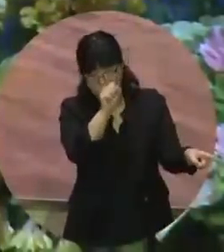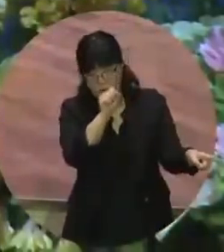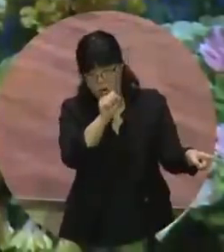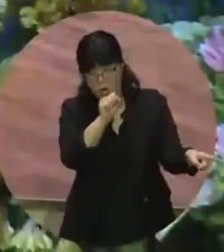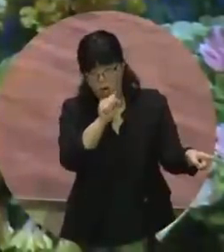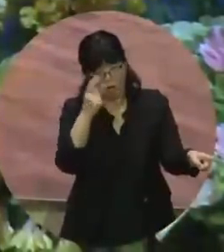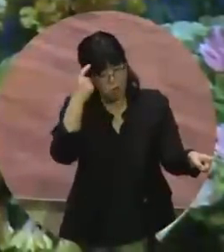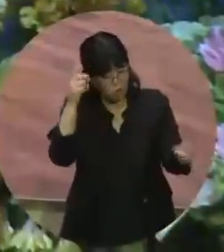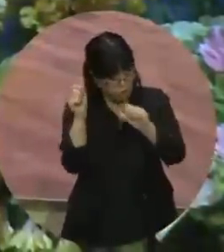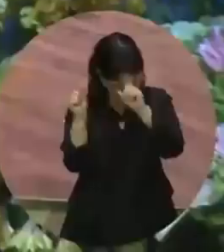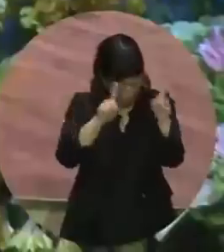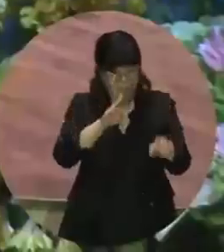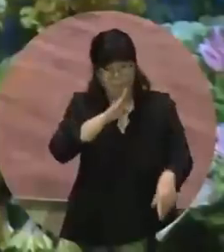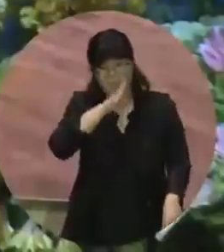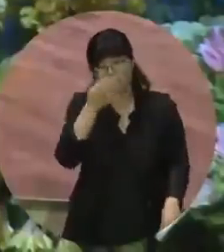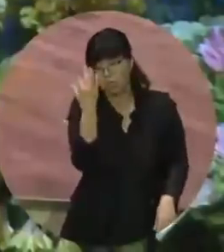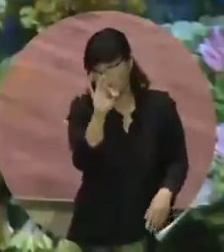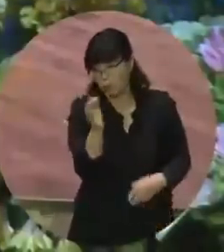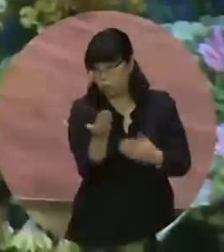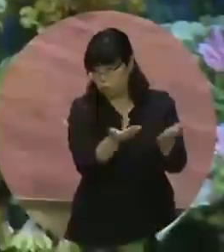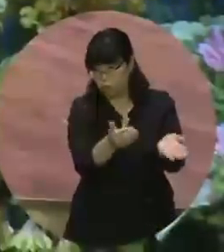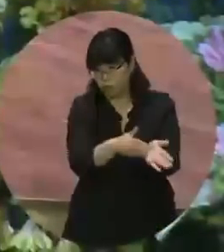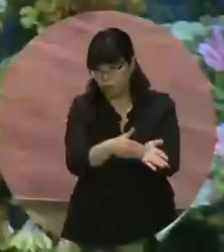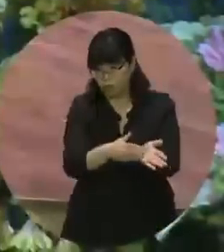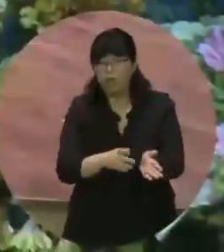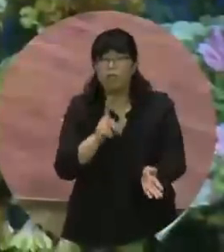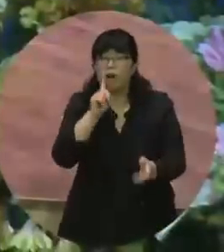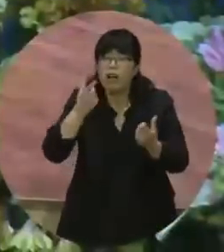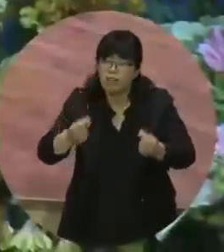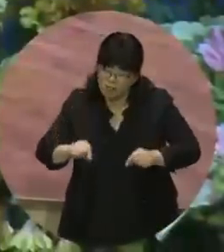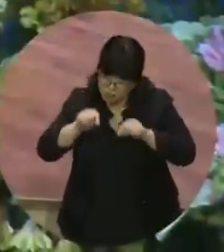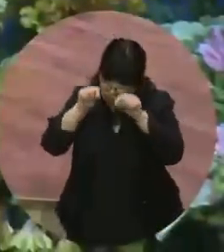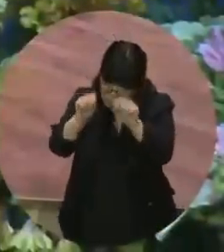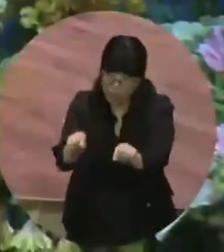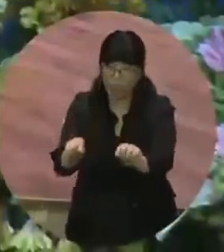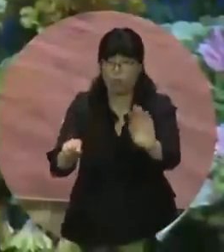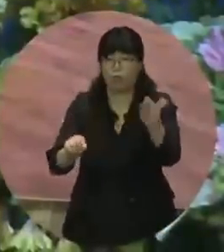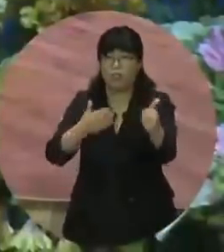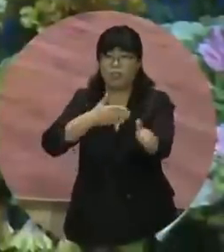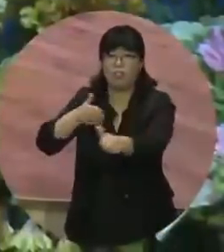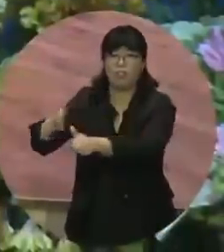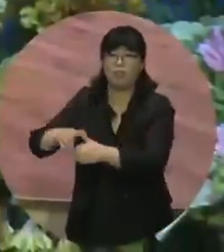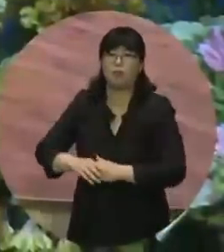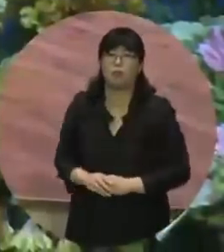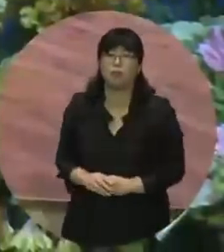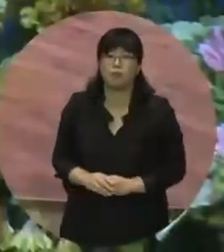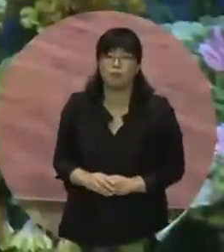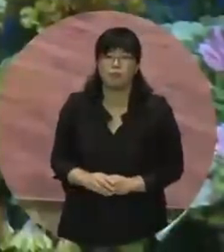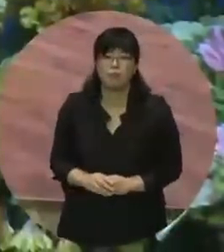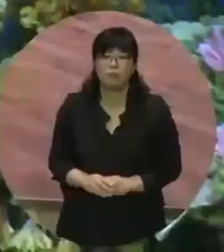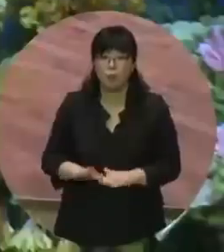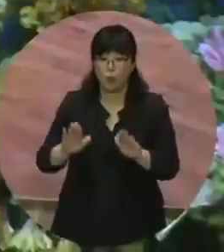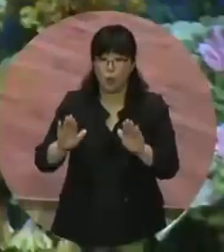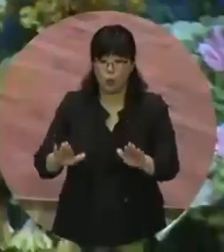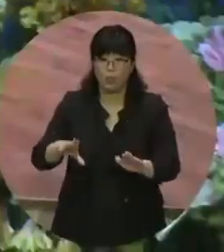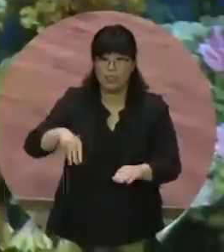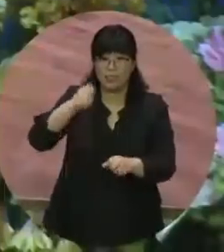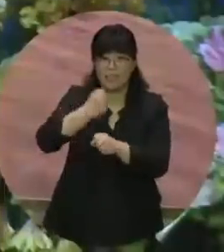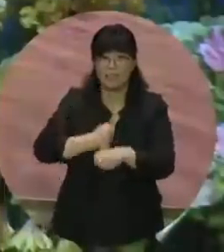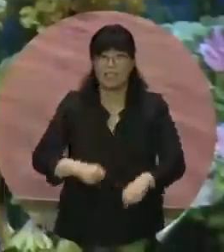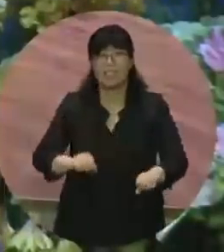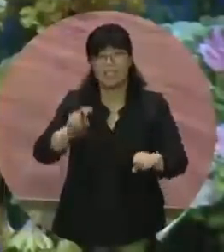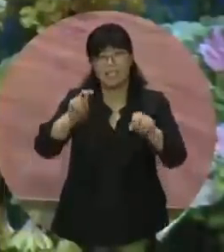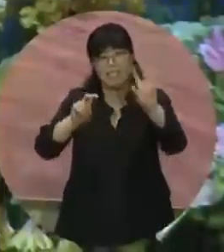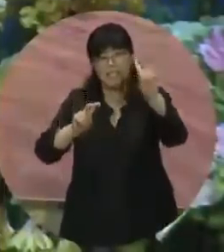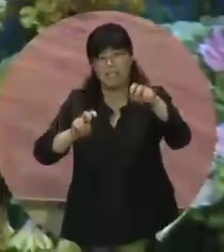언약이 있거나 가정, 우리 영계전 성도는 이런 가정 되기를 바랍니다. 자, 오늘 본문 창세기 27장은요, 이삭